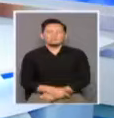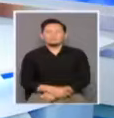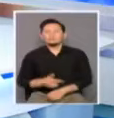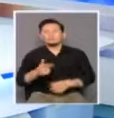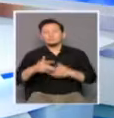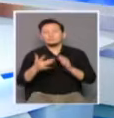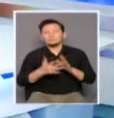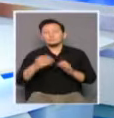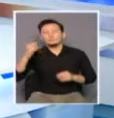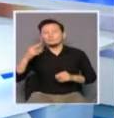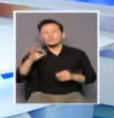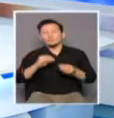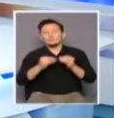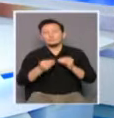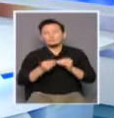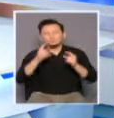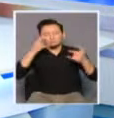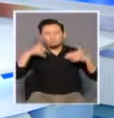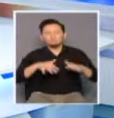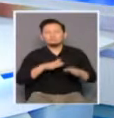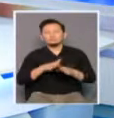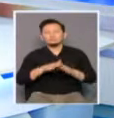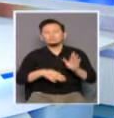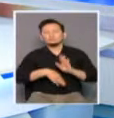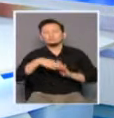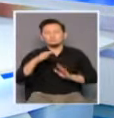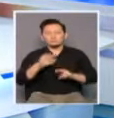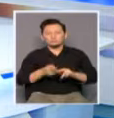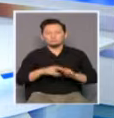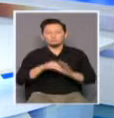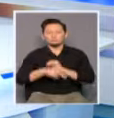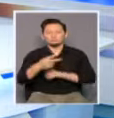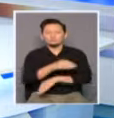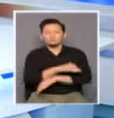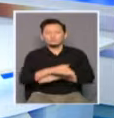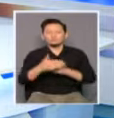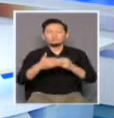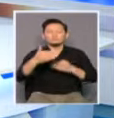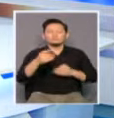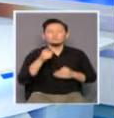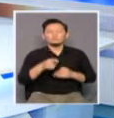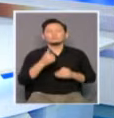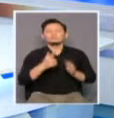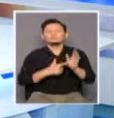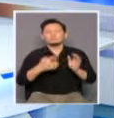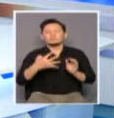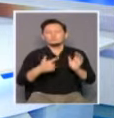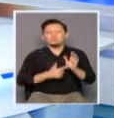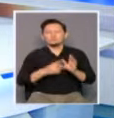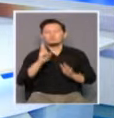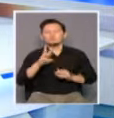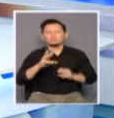Атырауда жарық мәселесі біртіндеп шешіліп келеді. Биыл мұнайлы шаһардың 20 көшесіне ұзындығы 1747 шақырым болатын